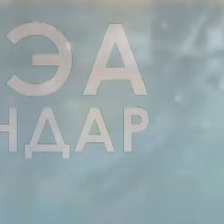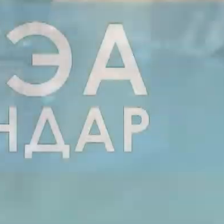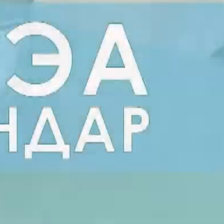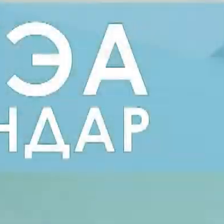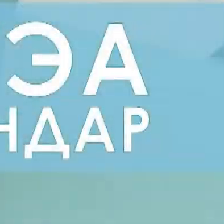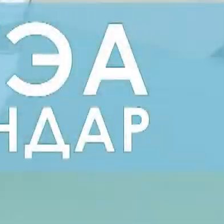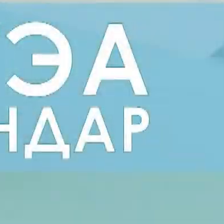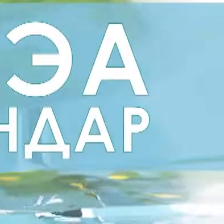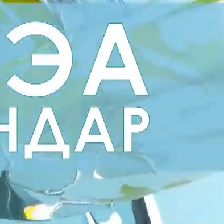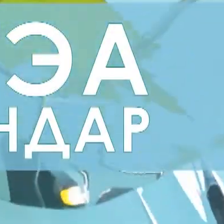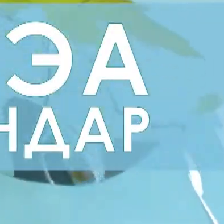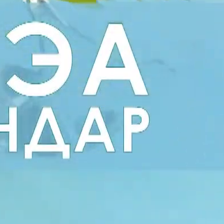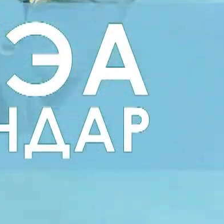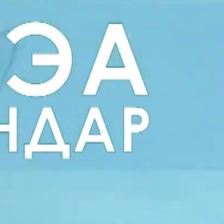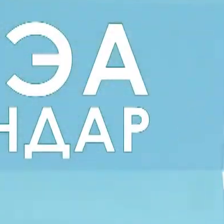морозу.